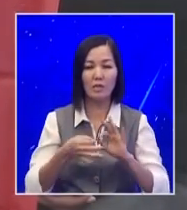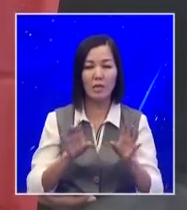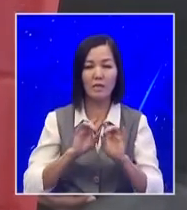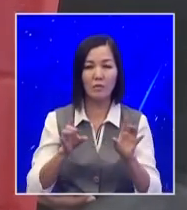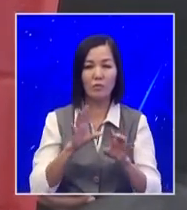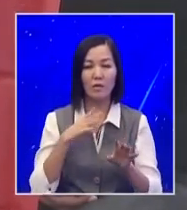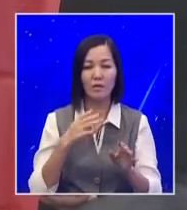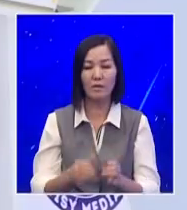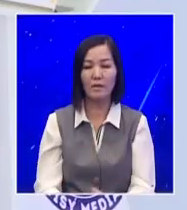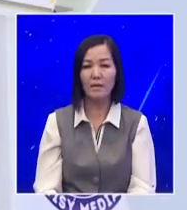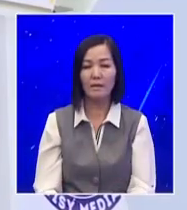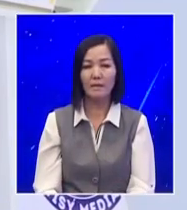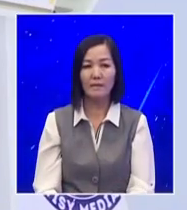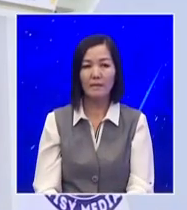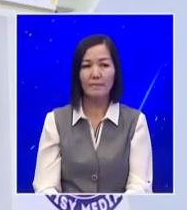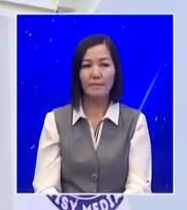шараларға тоқталды.